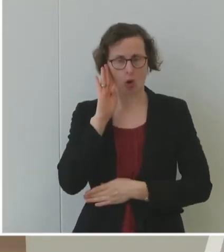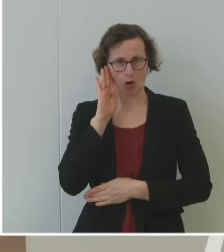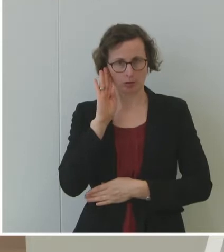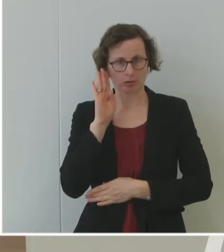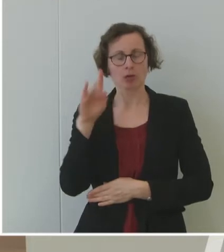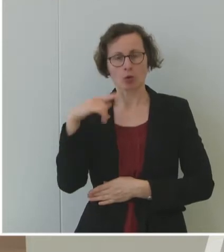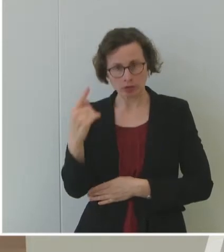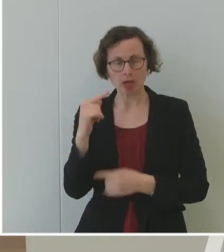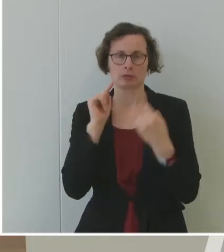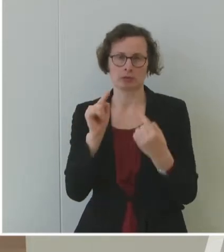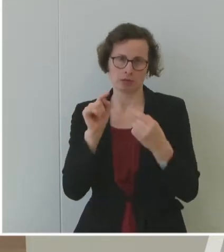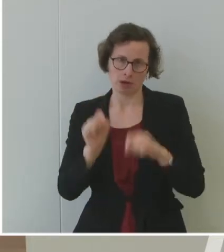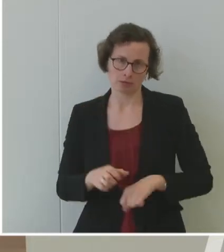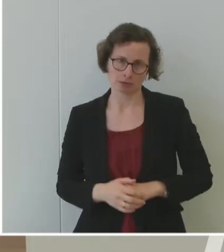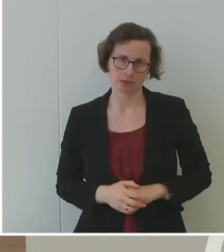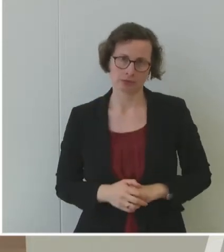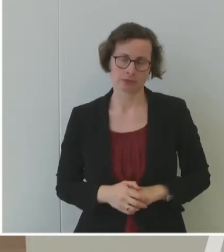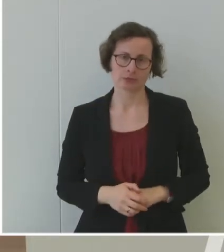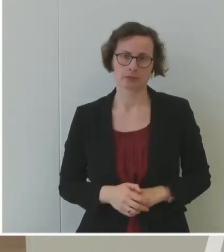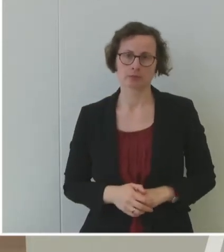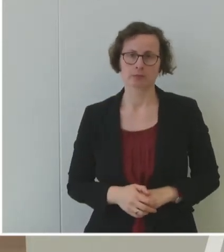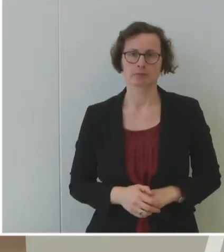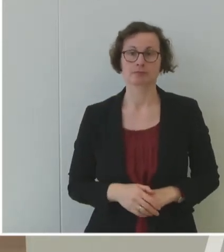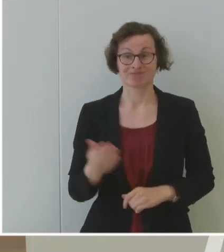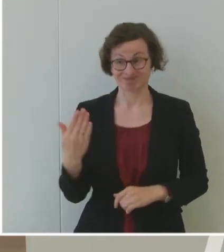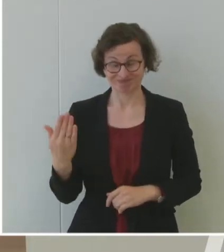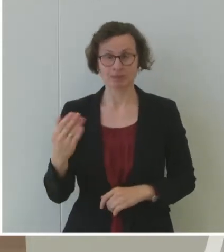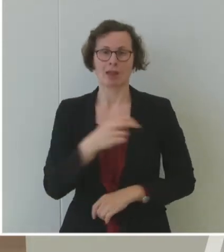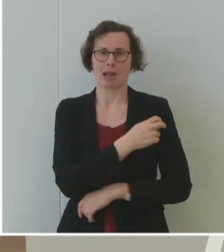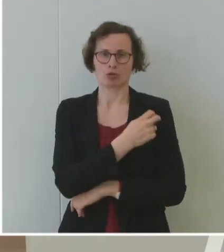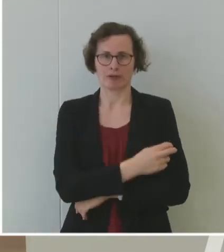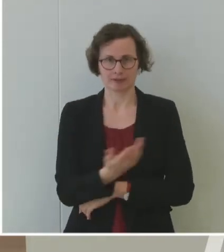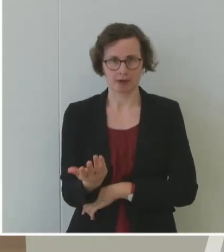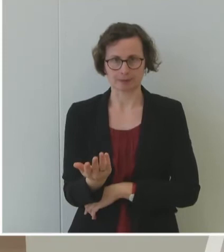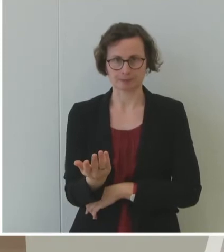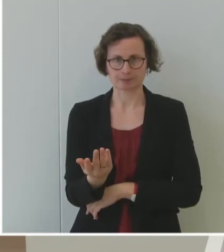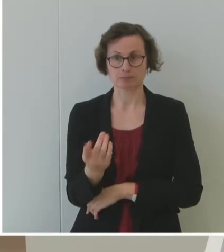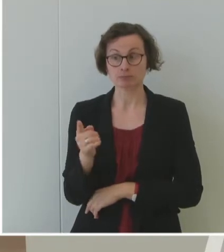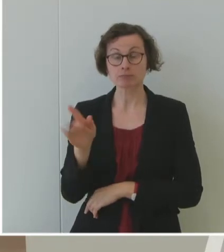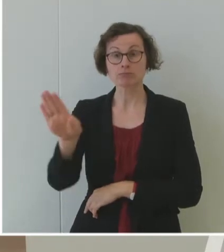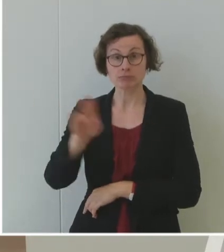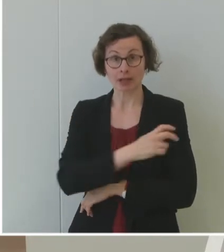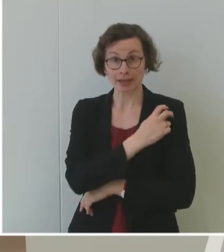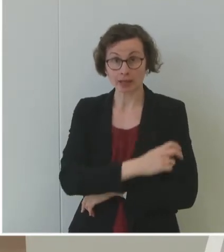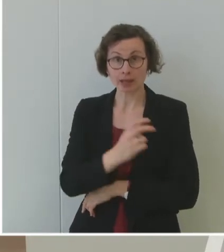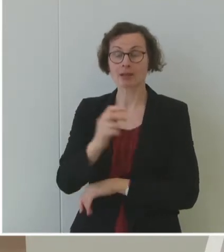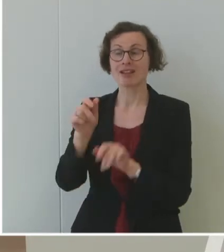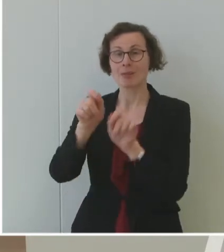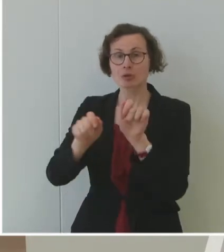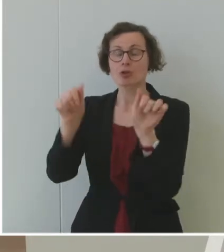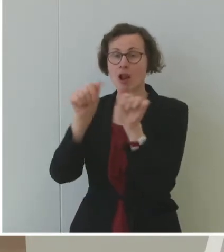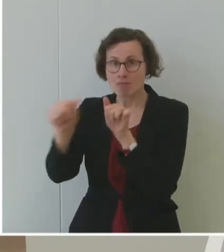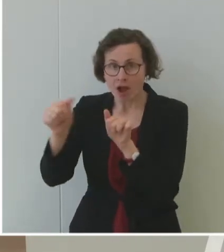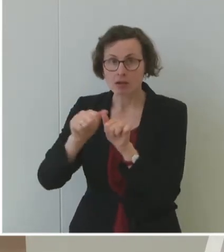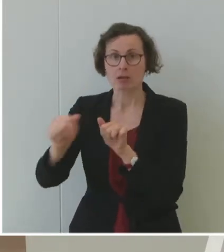Und dann können wir darüber diskutieren. Sie ist Krankenschwester. Seit Jahren herrscht auch in ihrer Klinik Personalmangel, Unterbezahlung